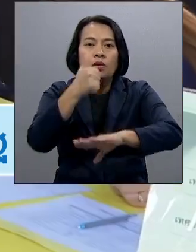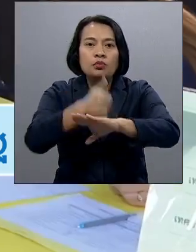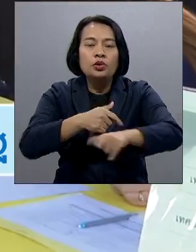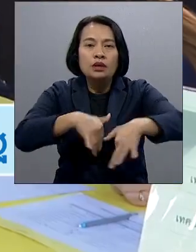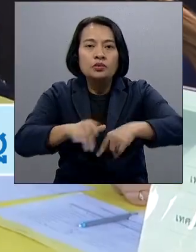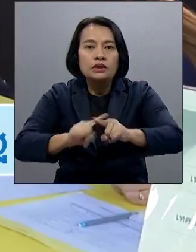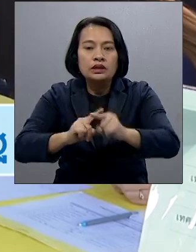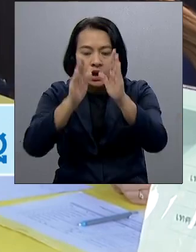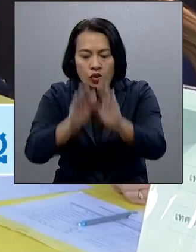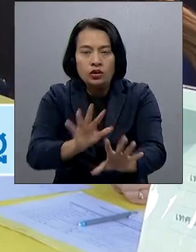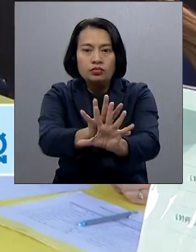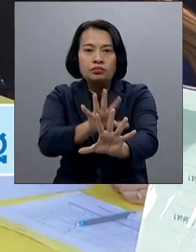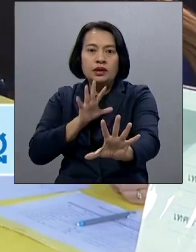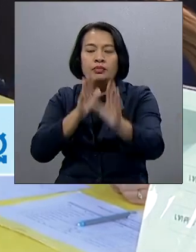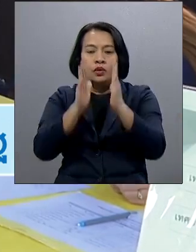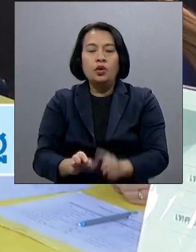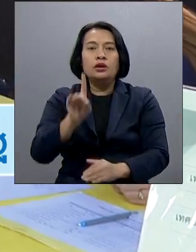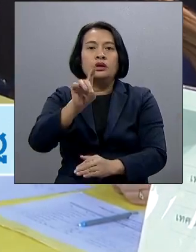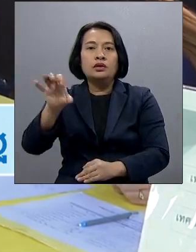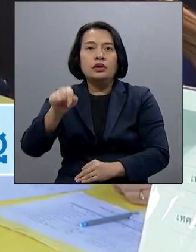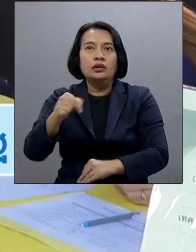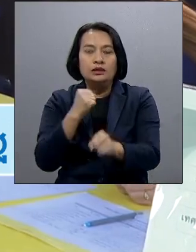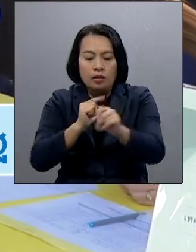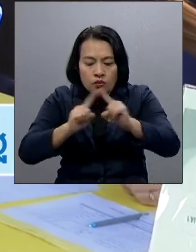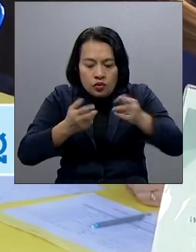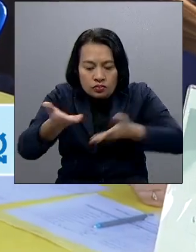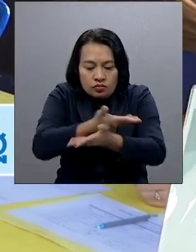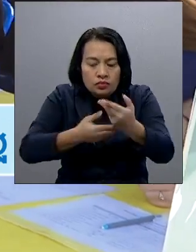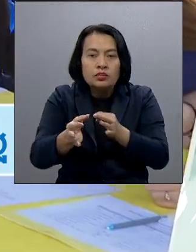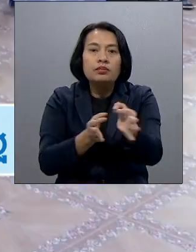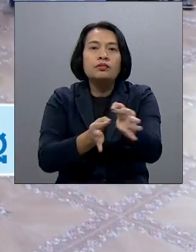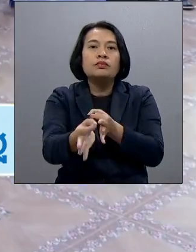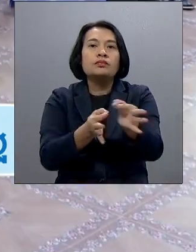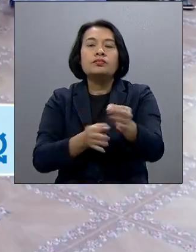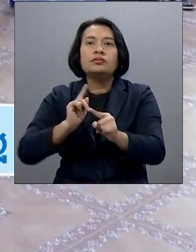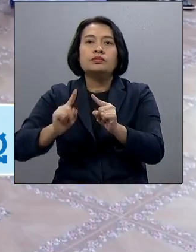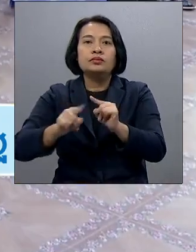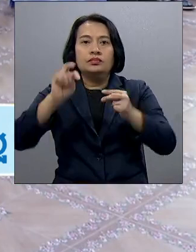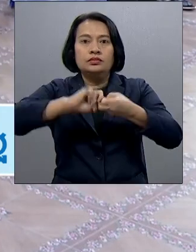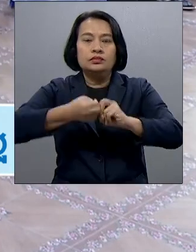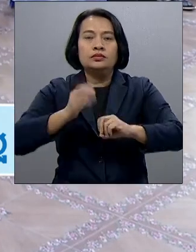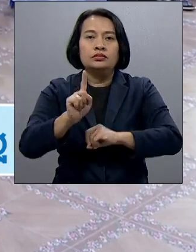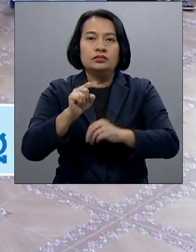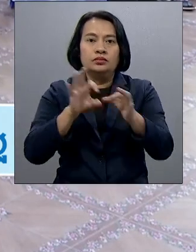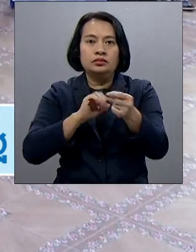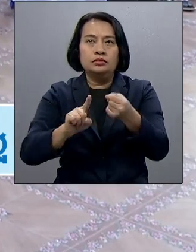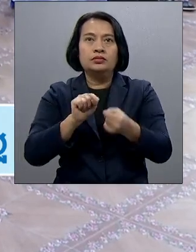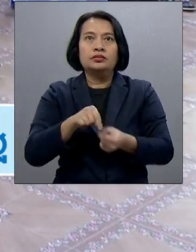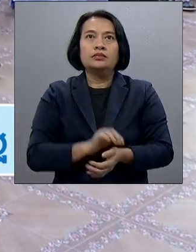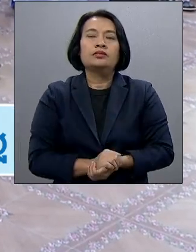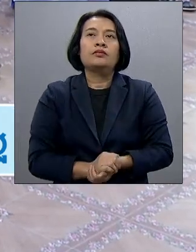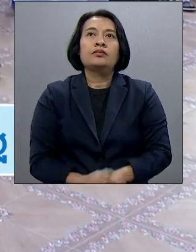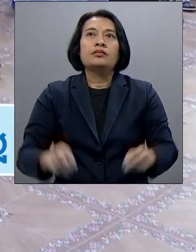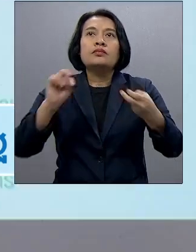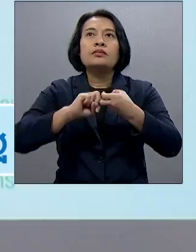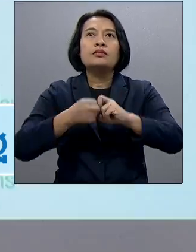กว่า100คนค่ะไปพูดคุยกันสร้างความเข้าใจเรื่องของการร้องทุกข์นะคะเกี่ยวกับการ